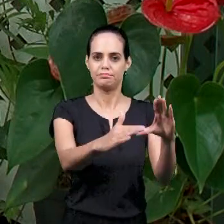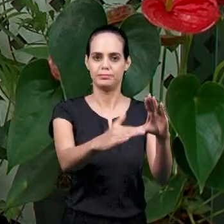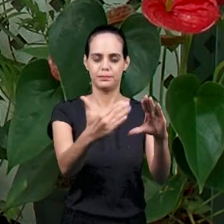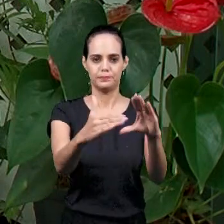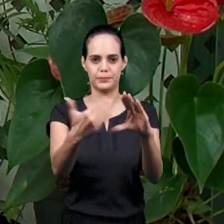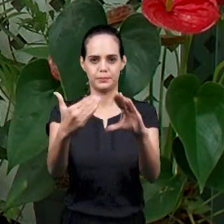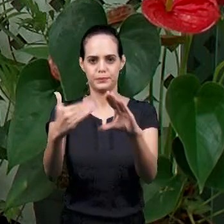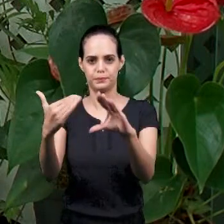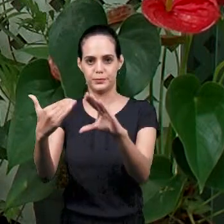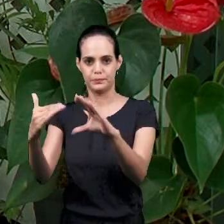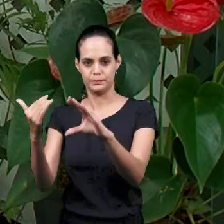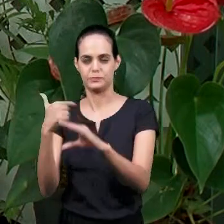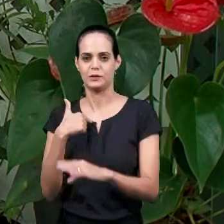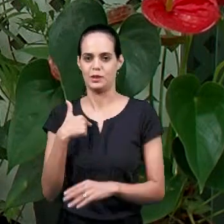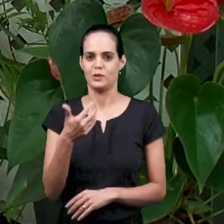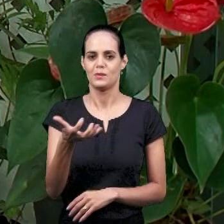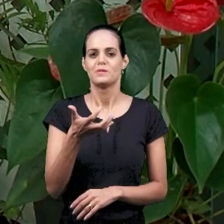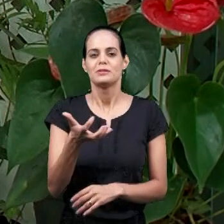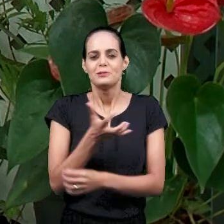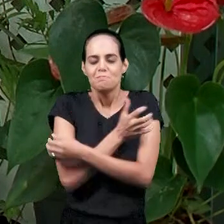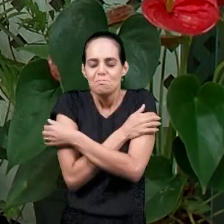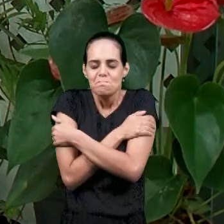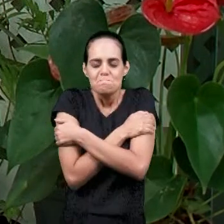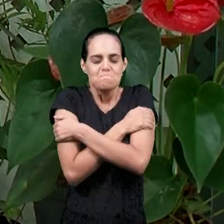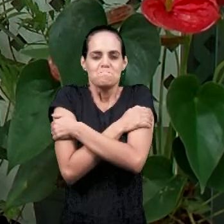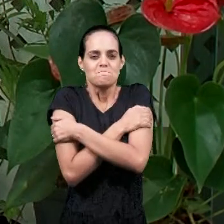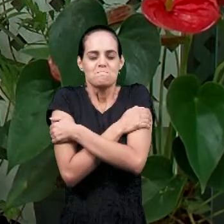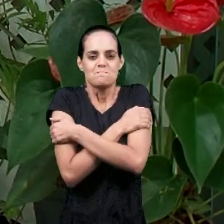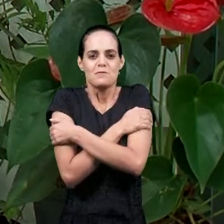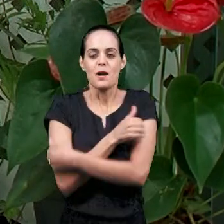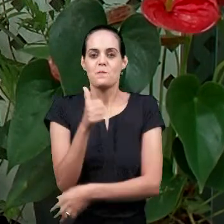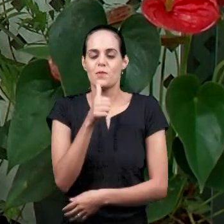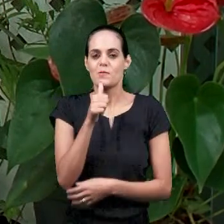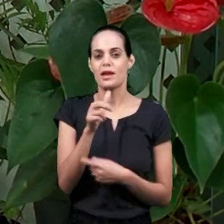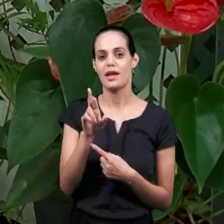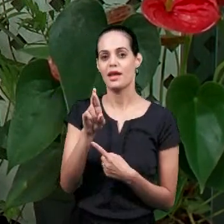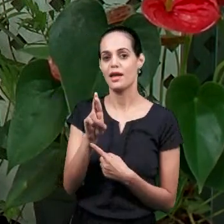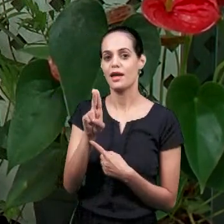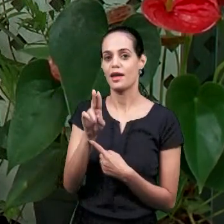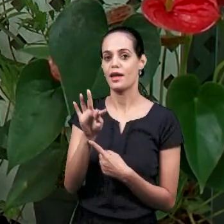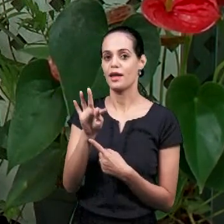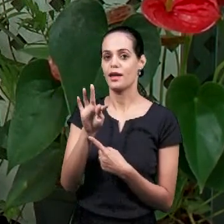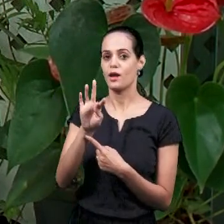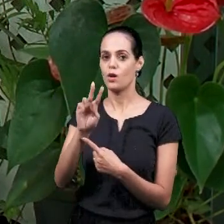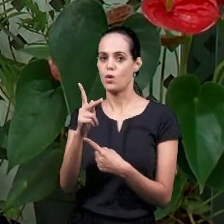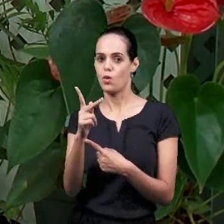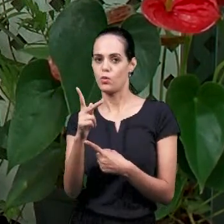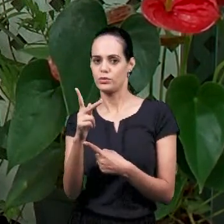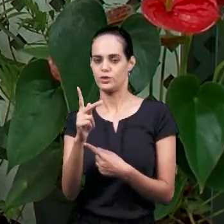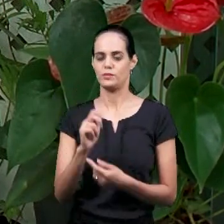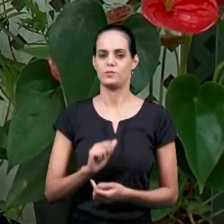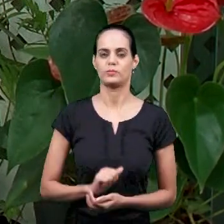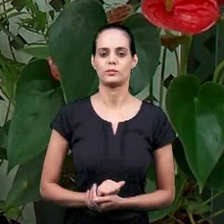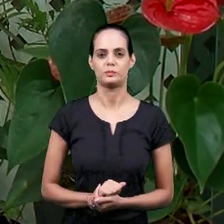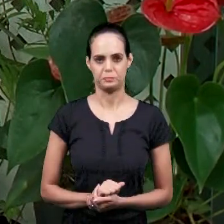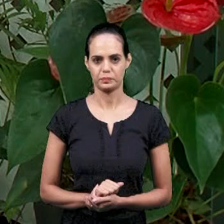aussi, d'ailleurs, je voulais saluer la sœur Ruth Silveira Almeida.